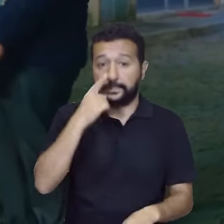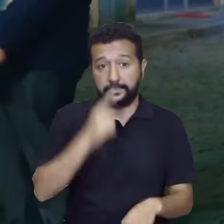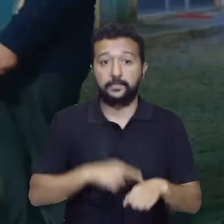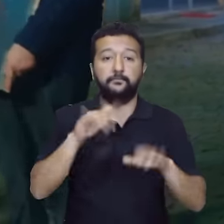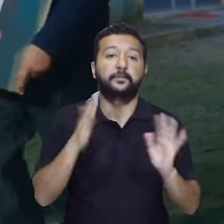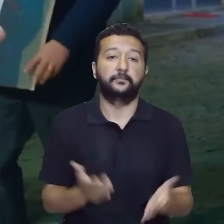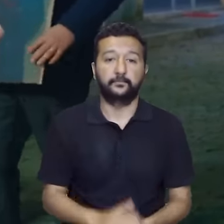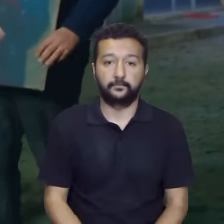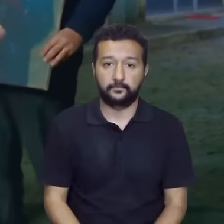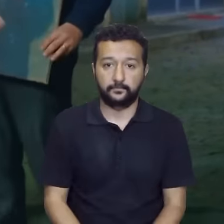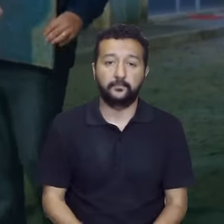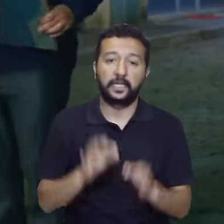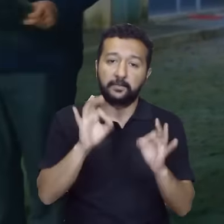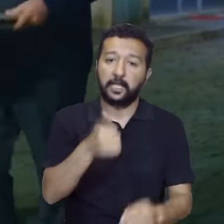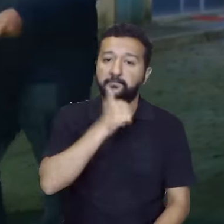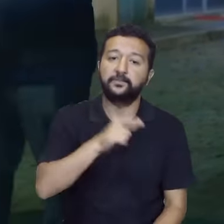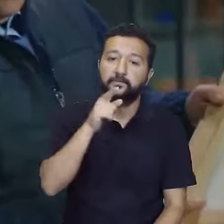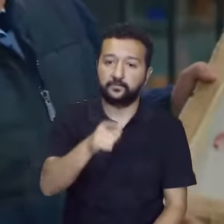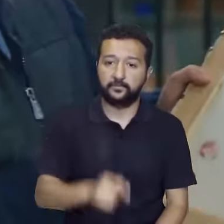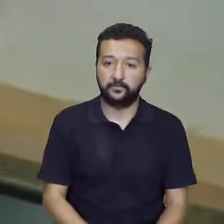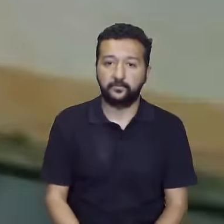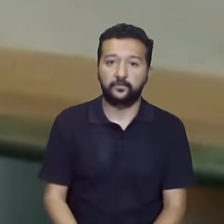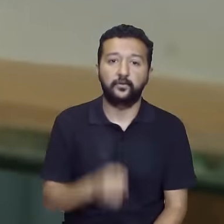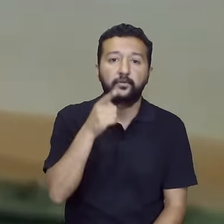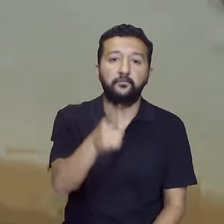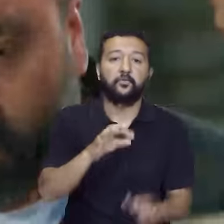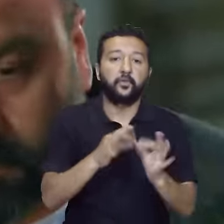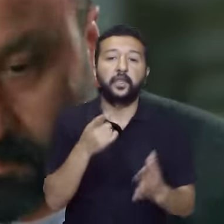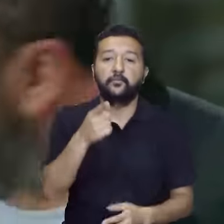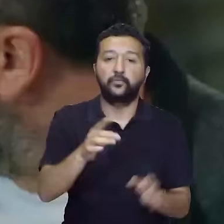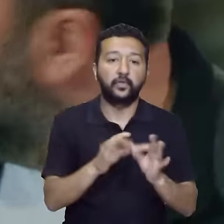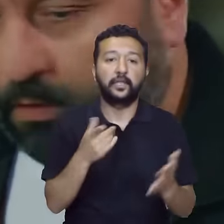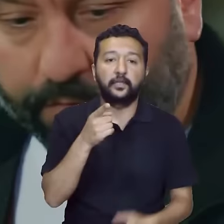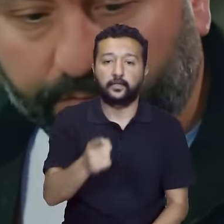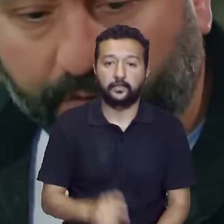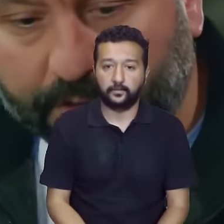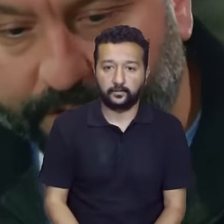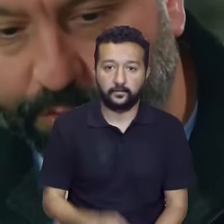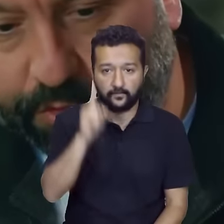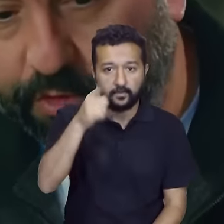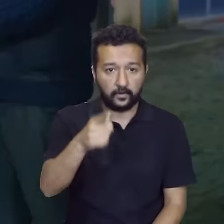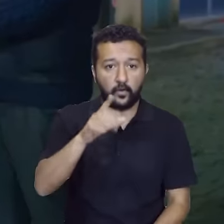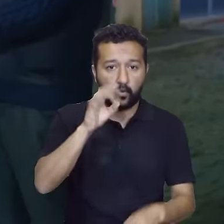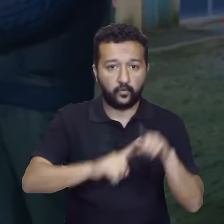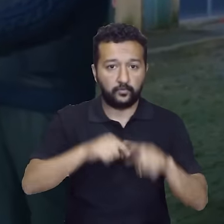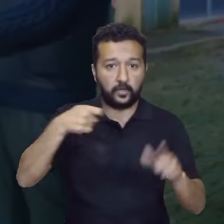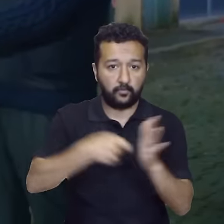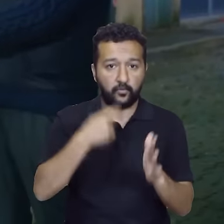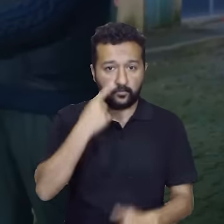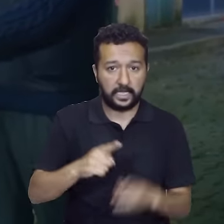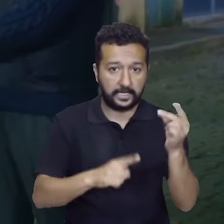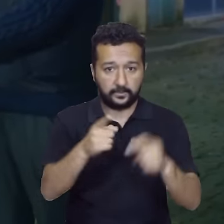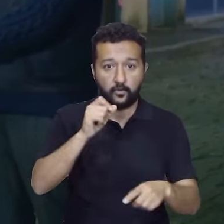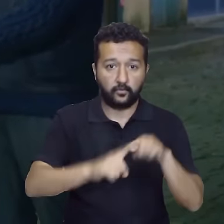yemedim yani. Peki abicim, peki. Bu ne bu? Bu ne? Arkasını gösterdi. Vallahi Osmanlı mührü. Bak